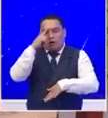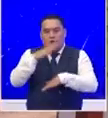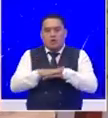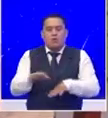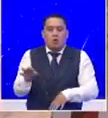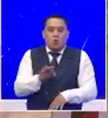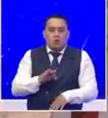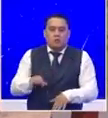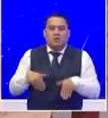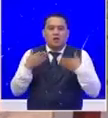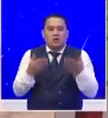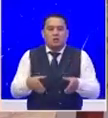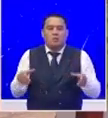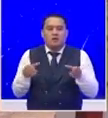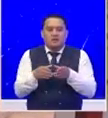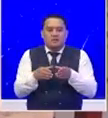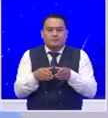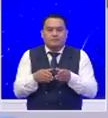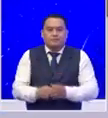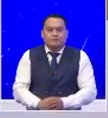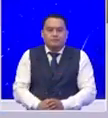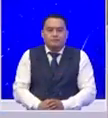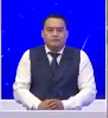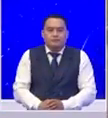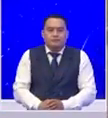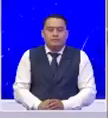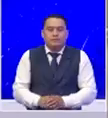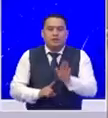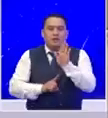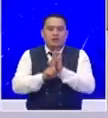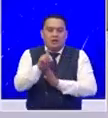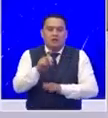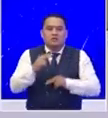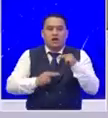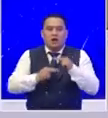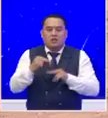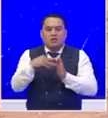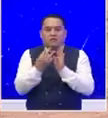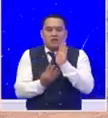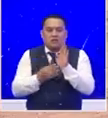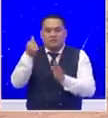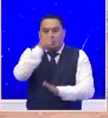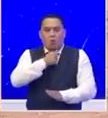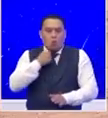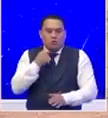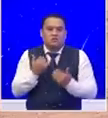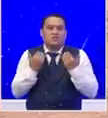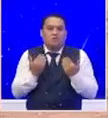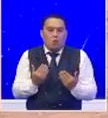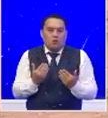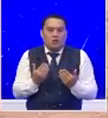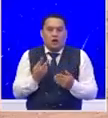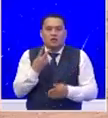области, представители подрядной организации. Начато строительство в ноябре месяце 2019 года. Сумма проекта на сегодняшний день